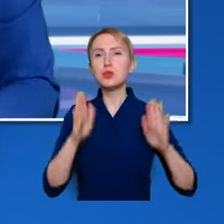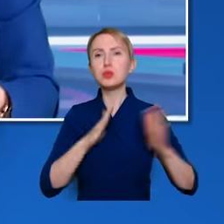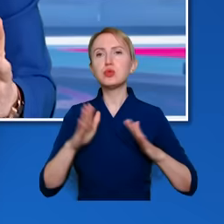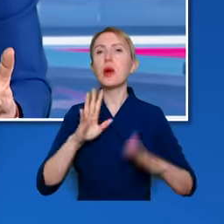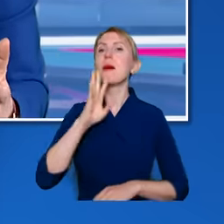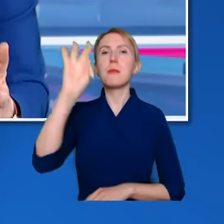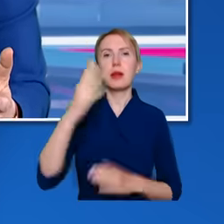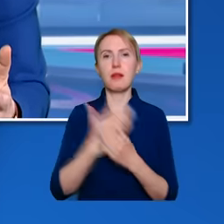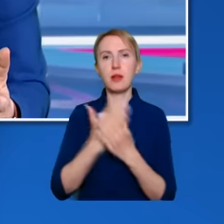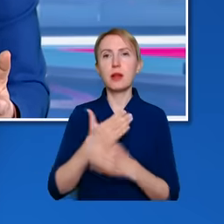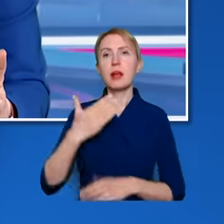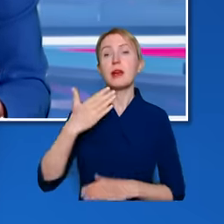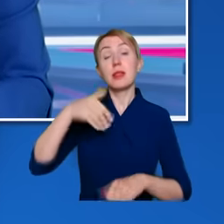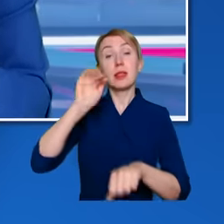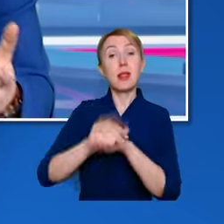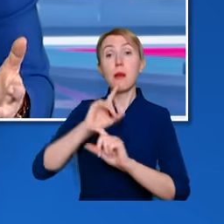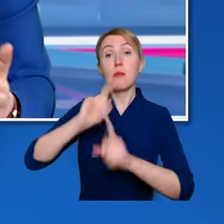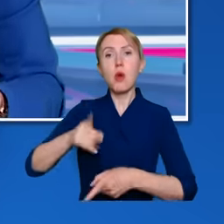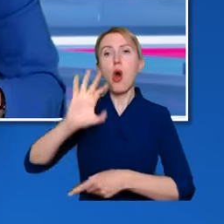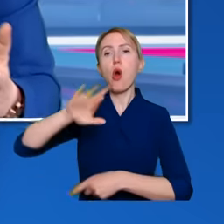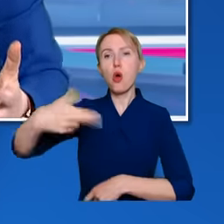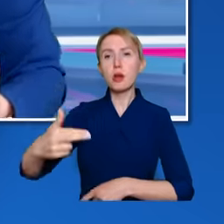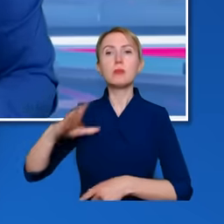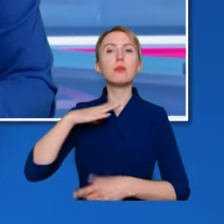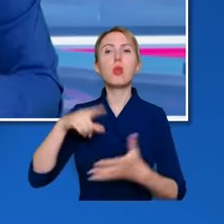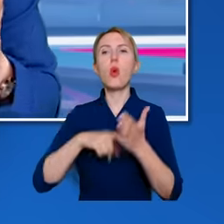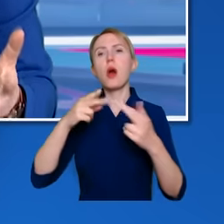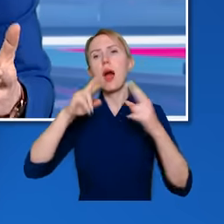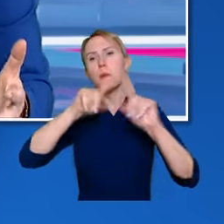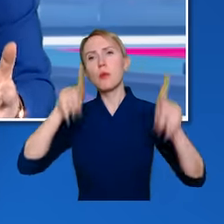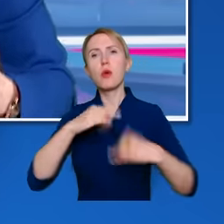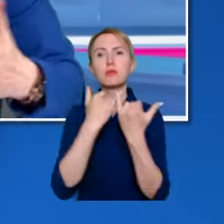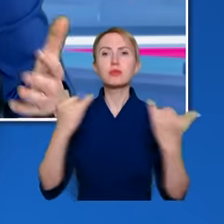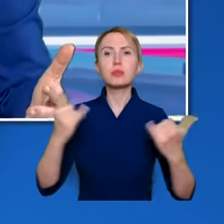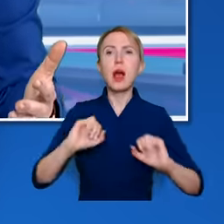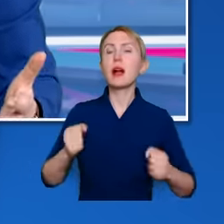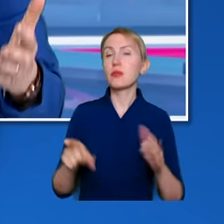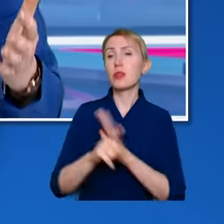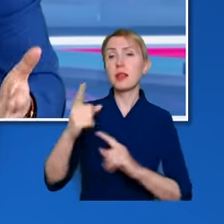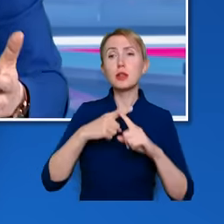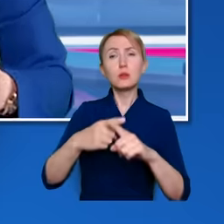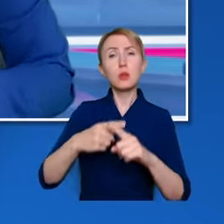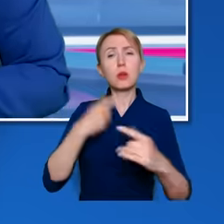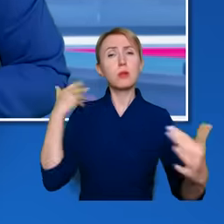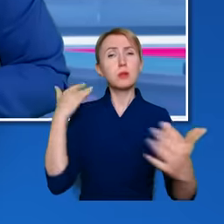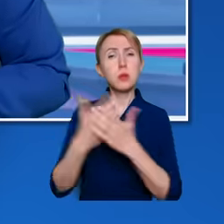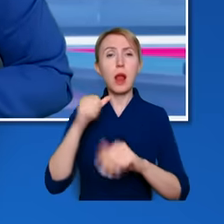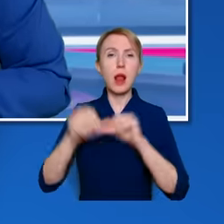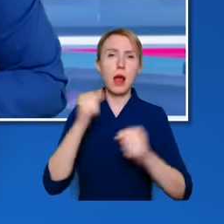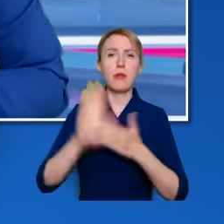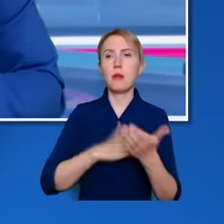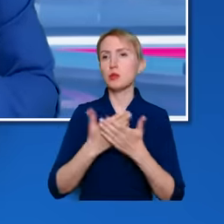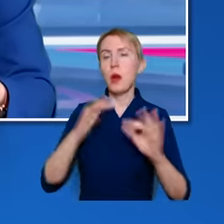amerykańską firmę na zamówienie Orlenu. Miał dotyczyć różnych aktywności dla tej spółki na przestrzeni lat, między innymi